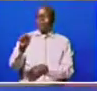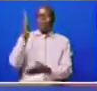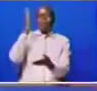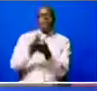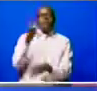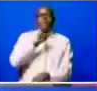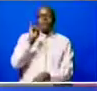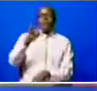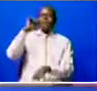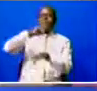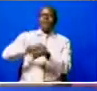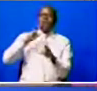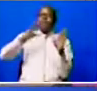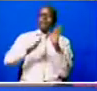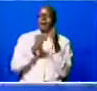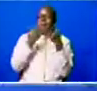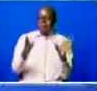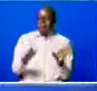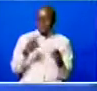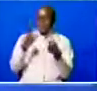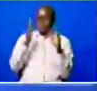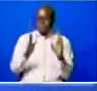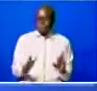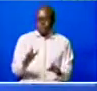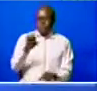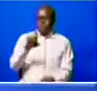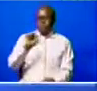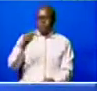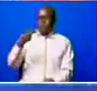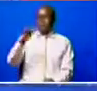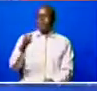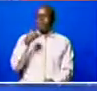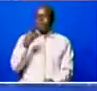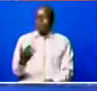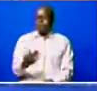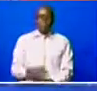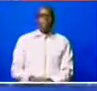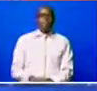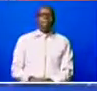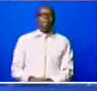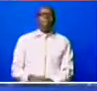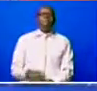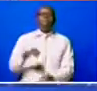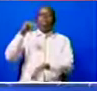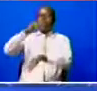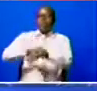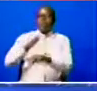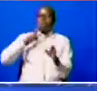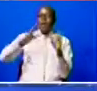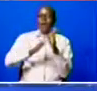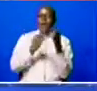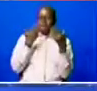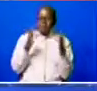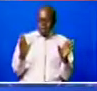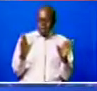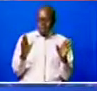amethibitisha kwamba barua hiyo imepokewa, speaker Beatrice Elaji anayo kauli tofauti. Leo tumepata barua